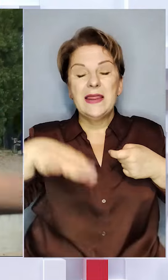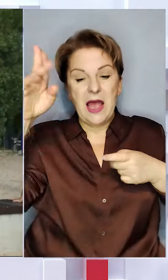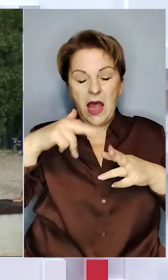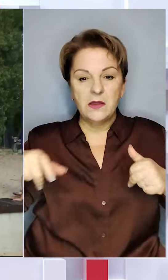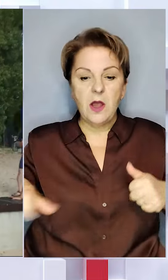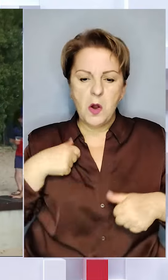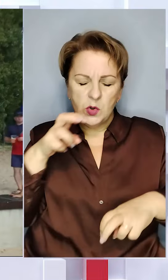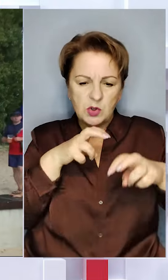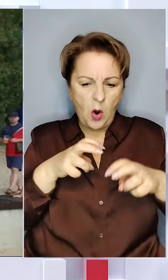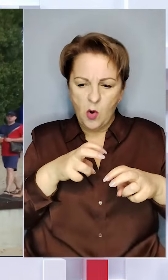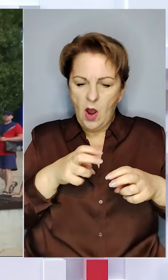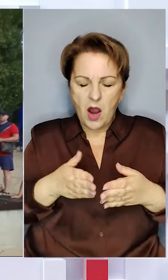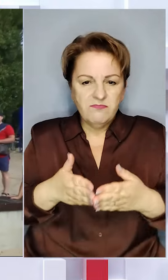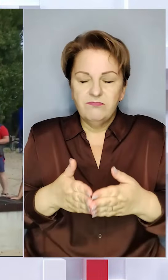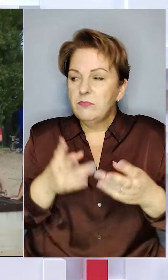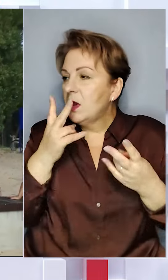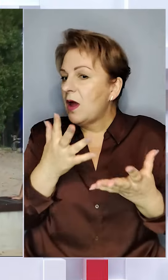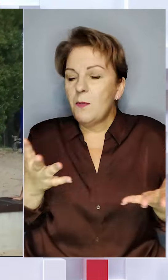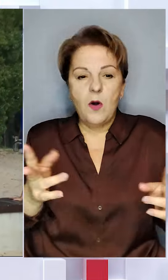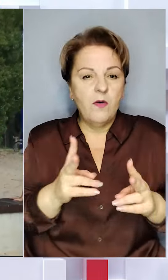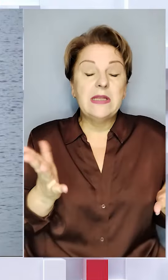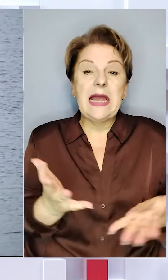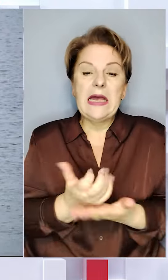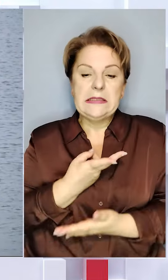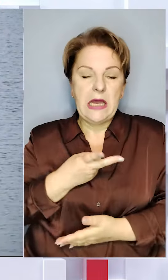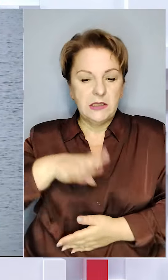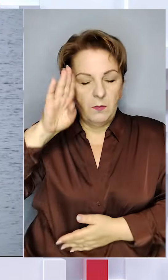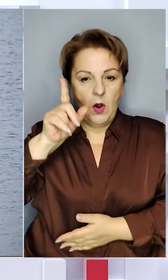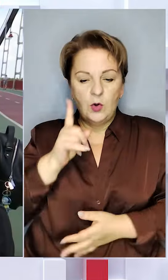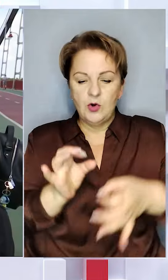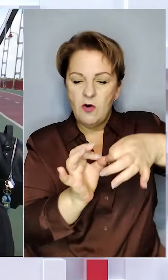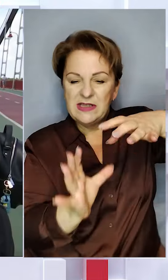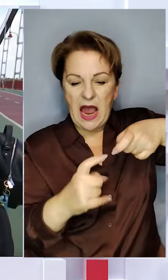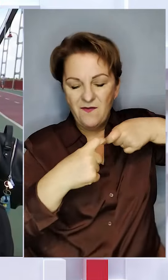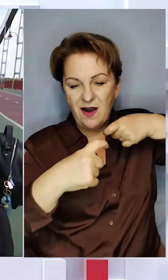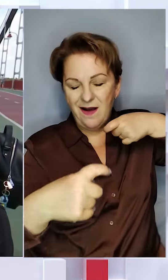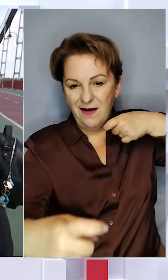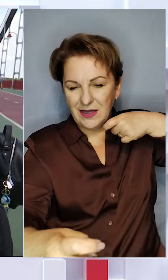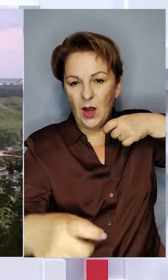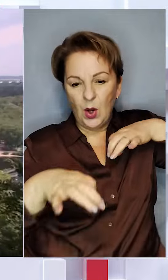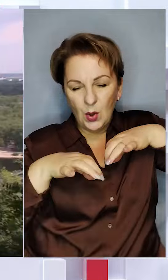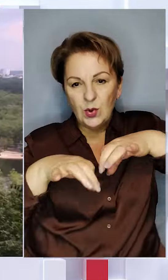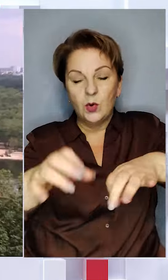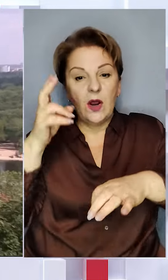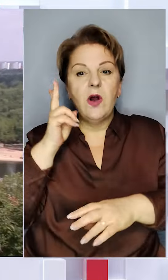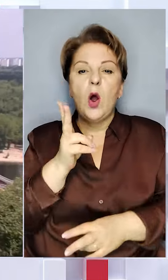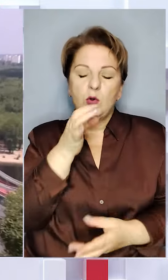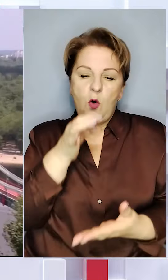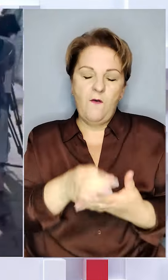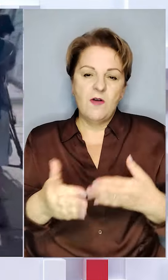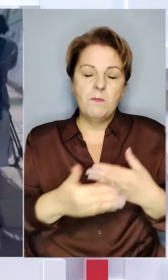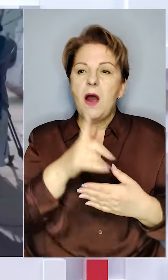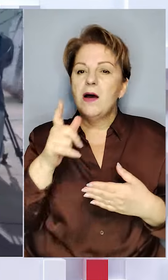Почала шукати на каяку, але я не побачила нікого. Де знайшли загиблого хлопця, що зірвався із канатної дороги у Києві, та